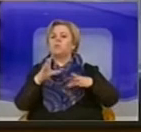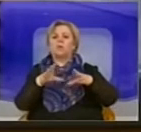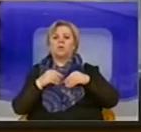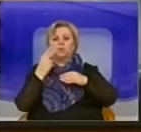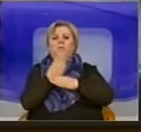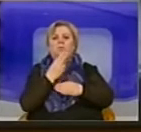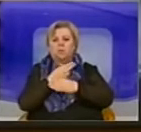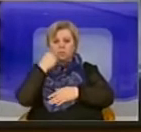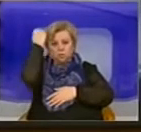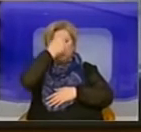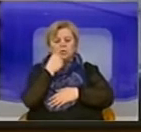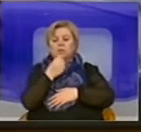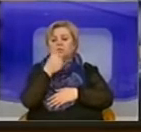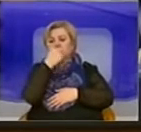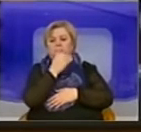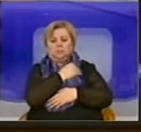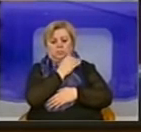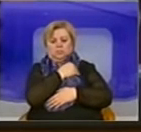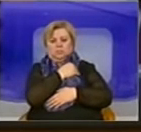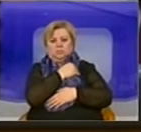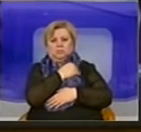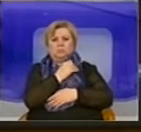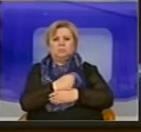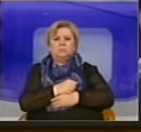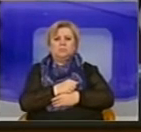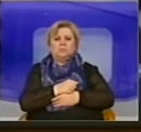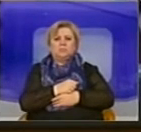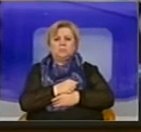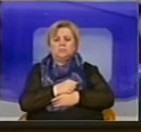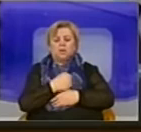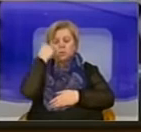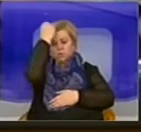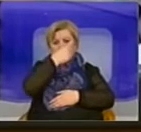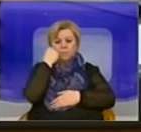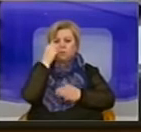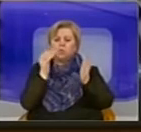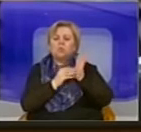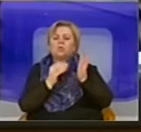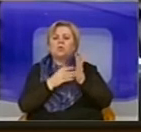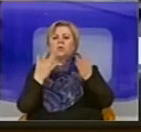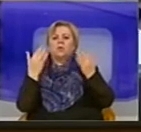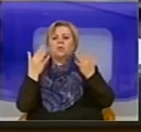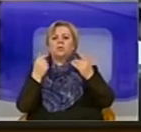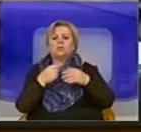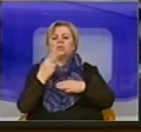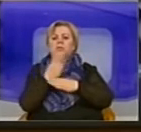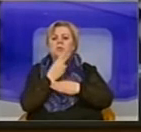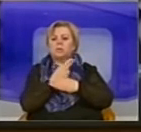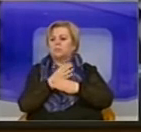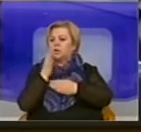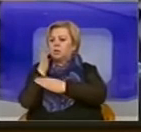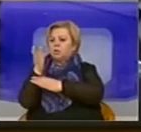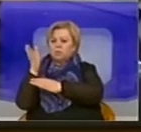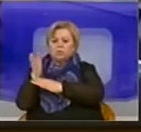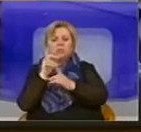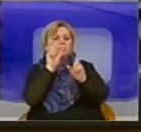pra cilat janë të konfirmuara dhe cilat nuk janë të konfirmuara, sepse Republika e Kosovës duhet ta di se të cilat shtete duhet të shkojë dhe të lobojë